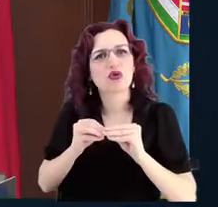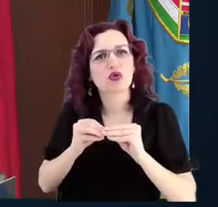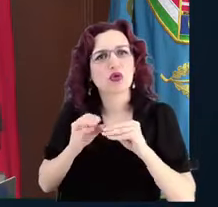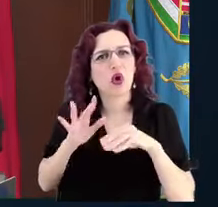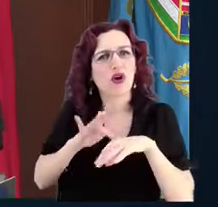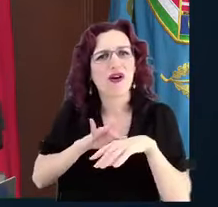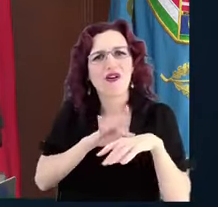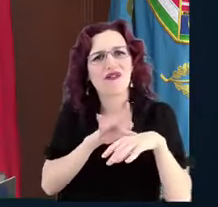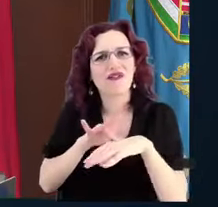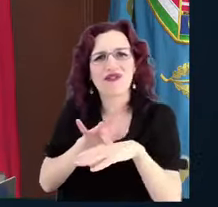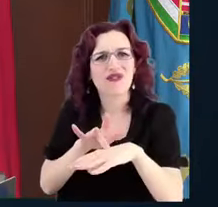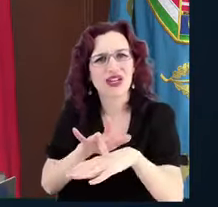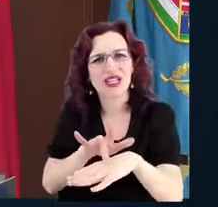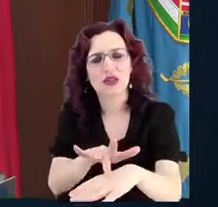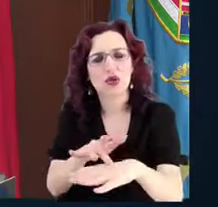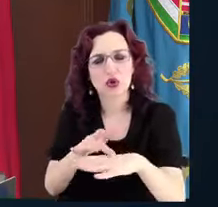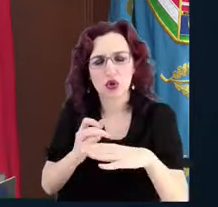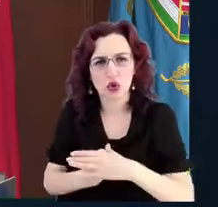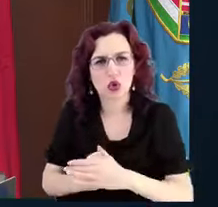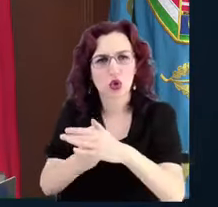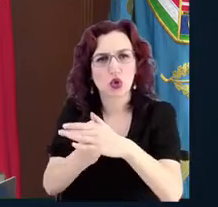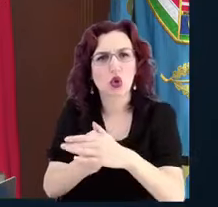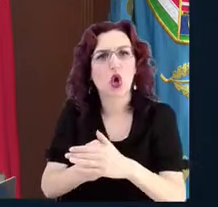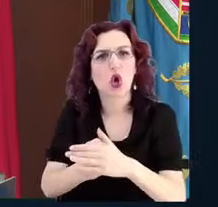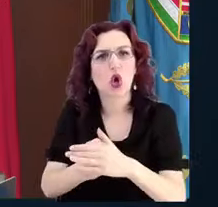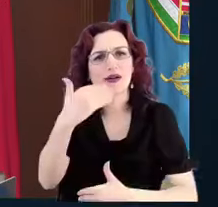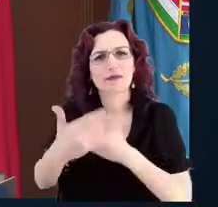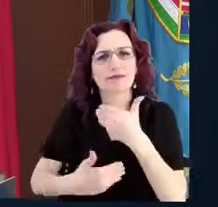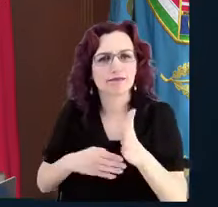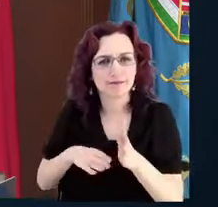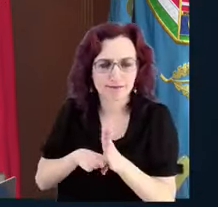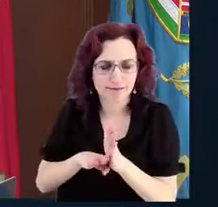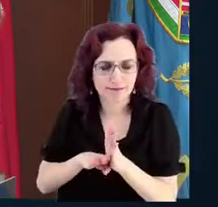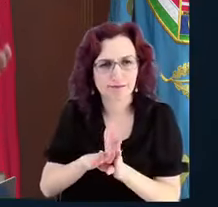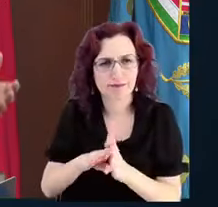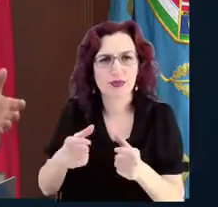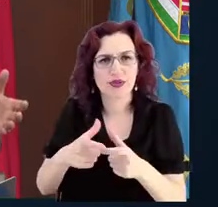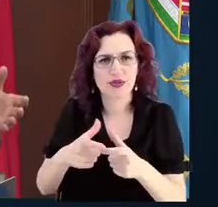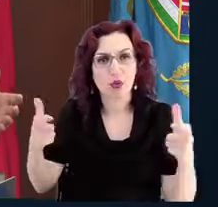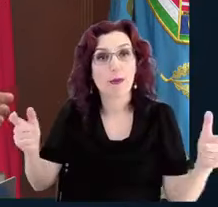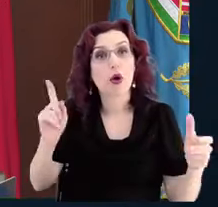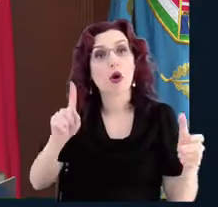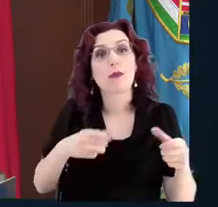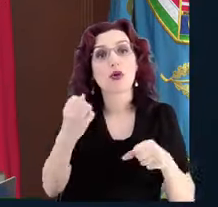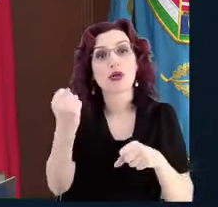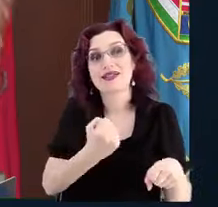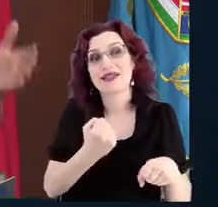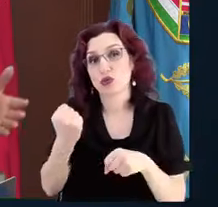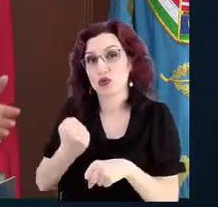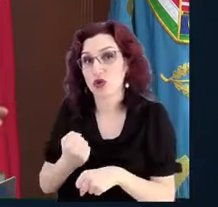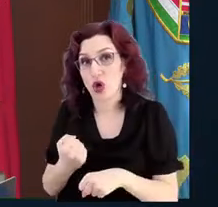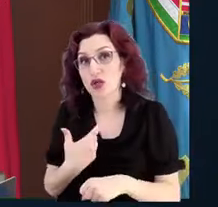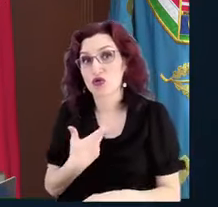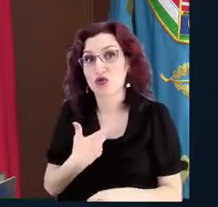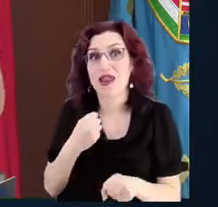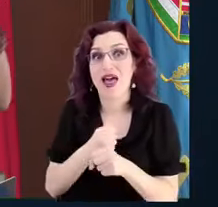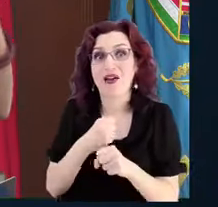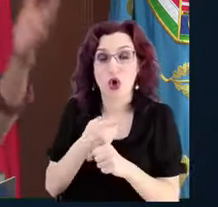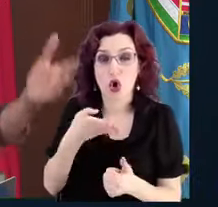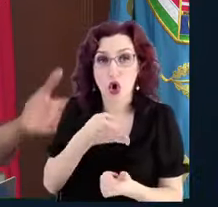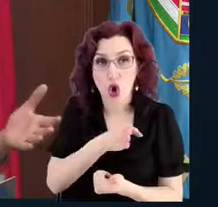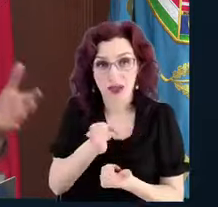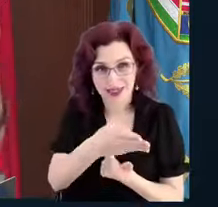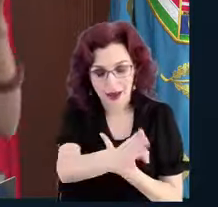rilancio di servizio e di sviluppo anche nel rapporto con le istituzioni si parlava di orientamento al lavoro si parla di formazione